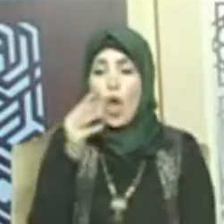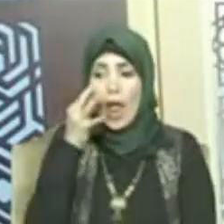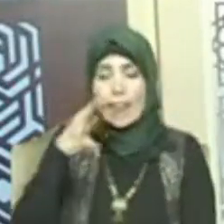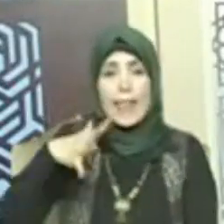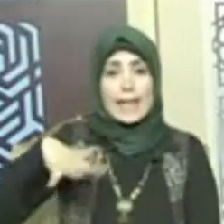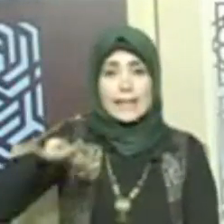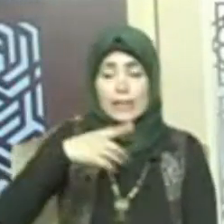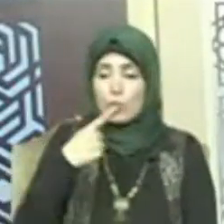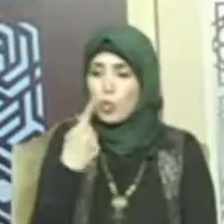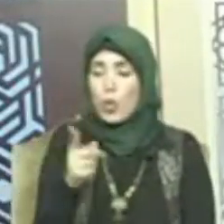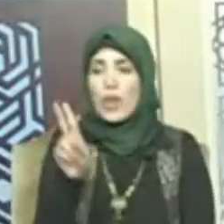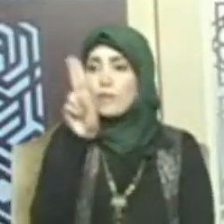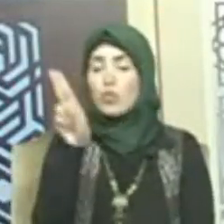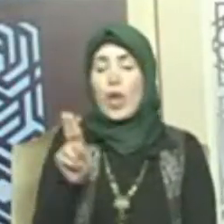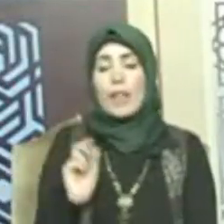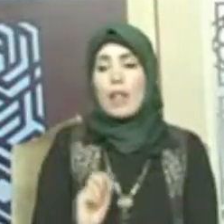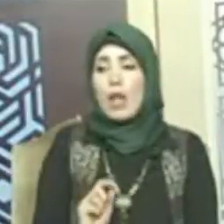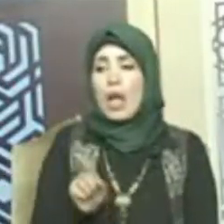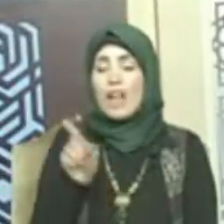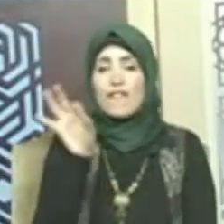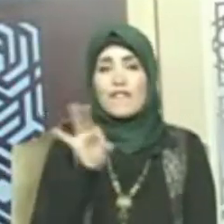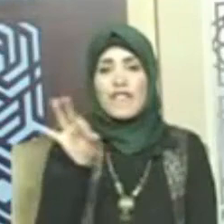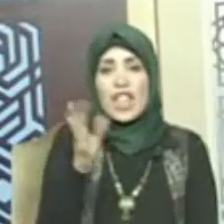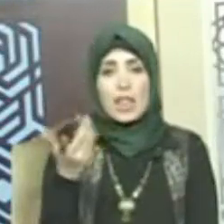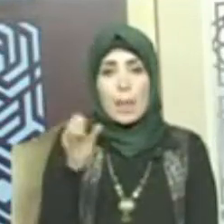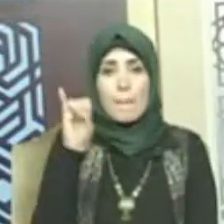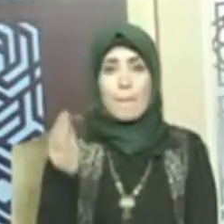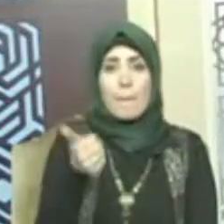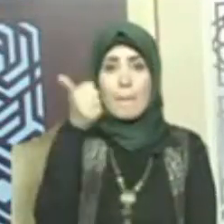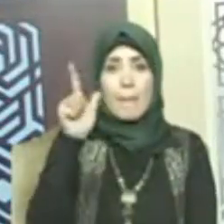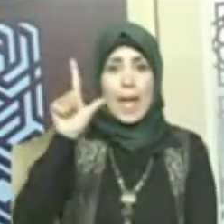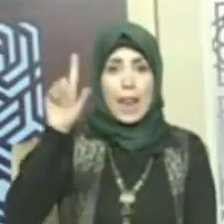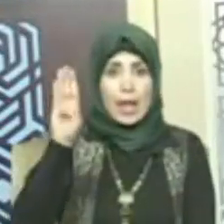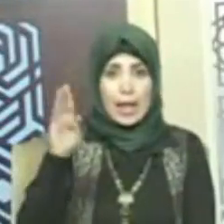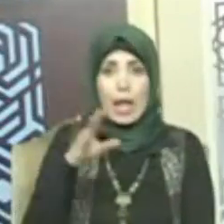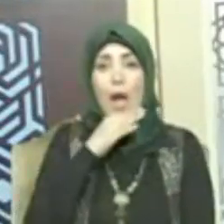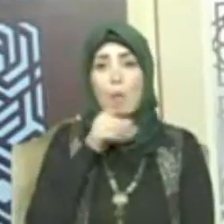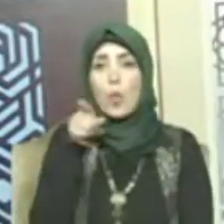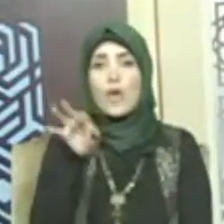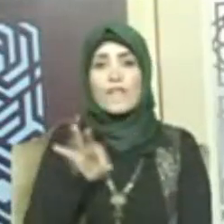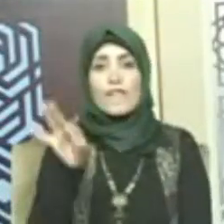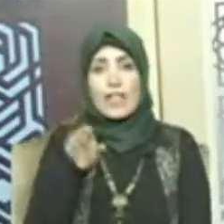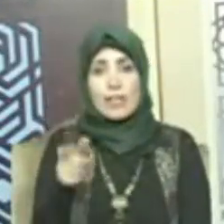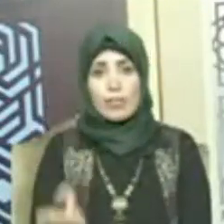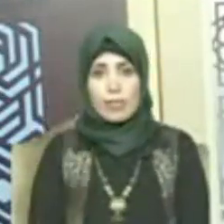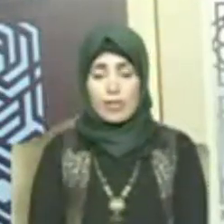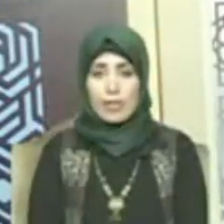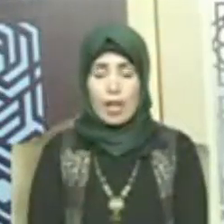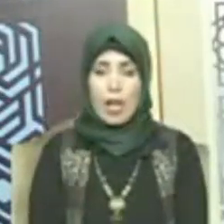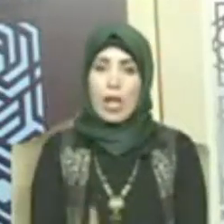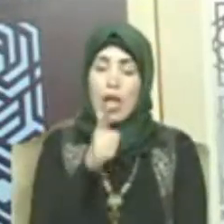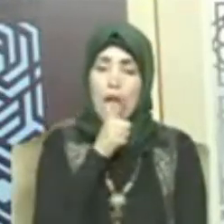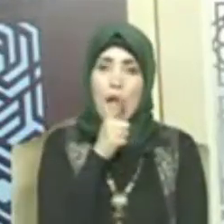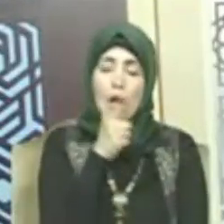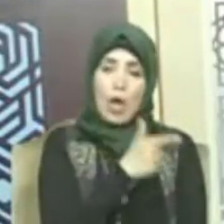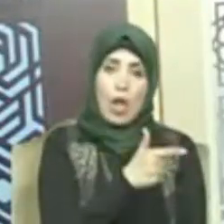مالك لا أراه؟ فرد عليه آخر وقال: